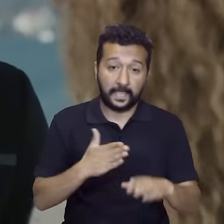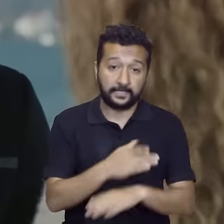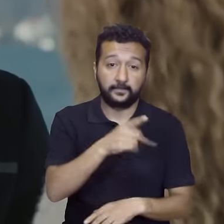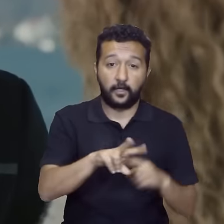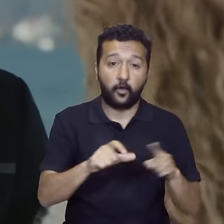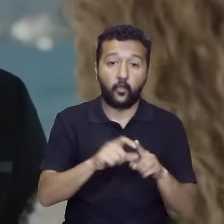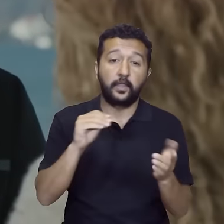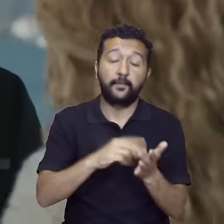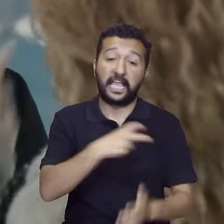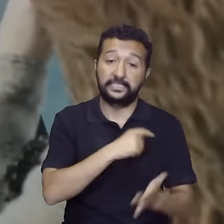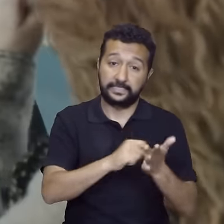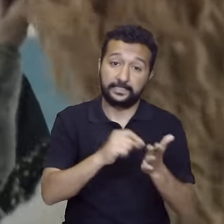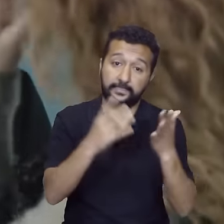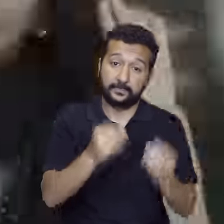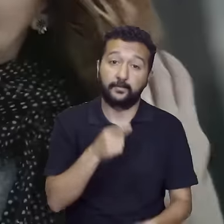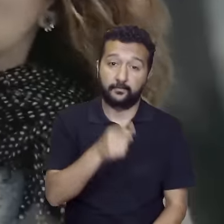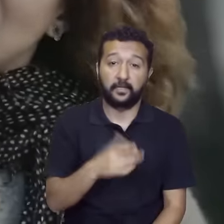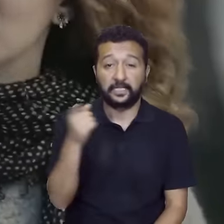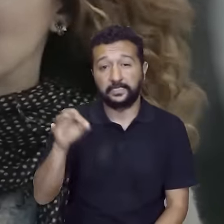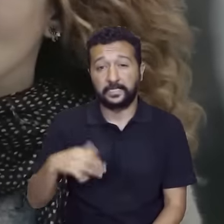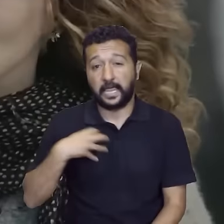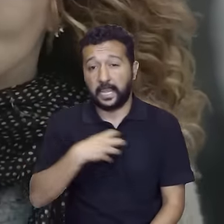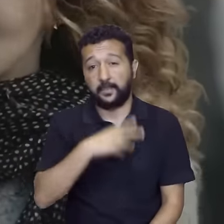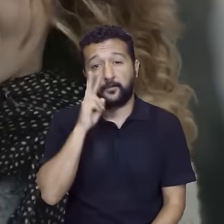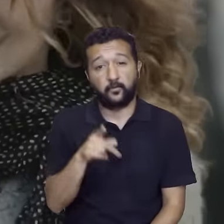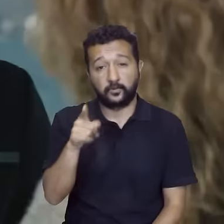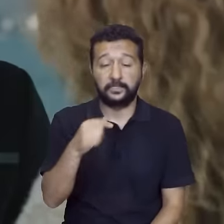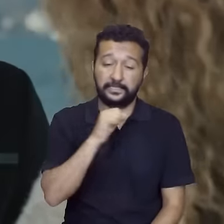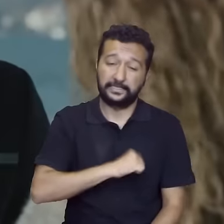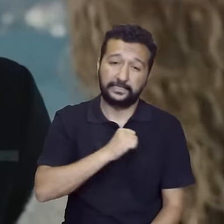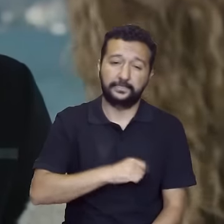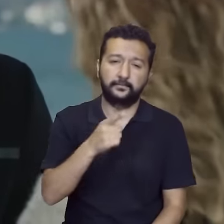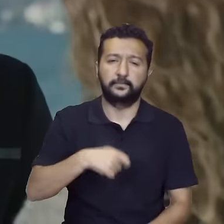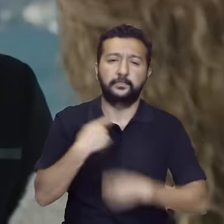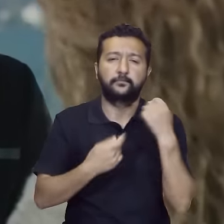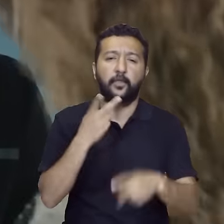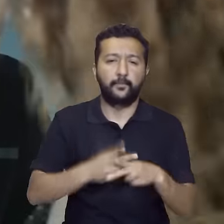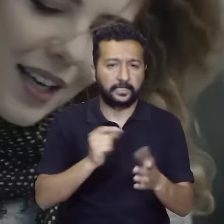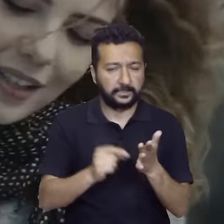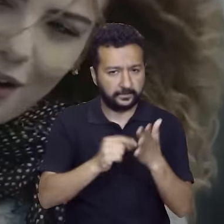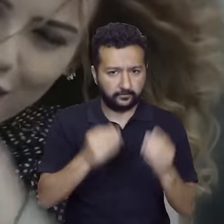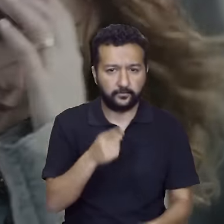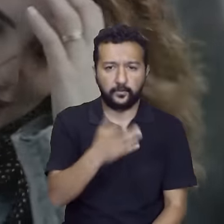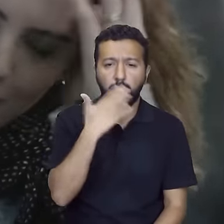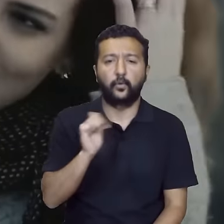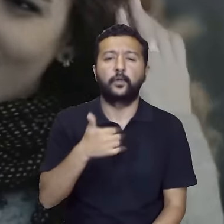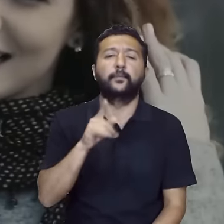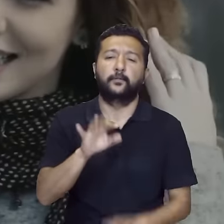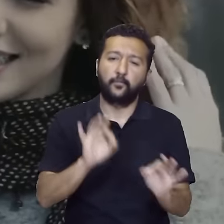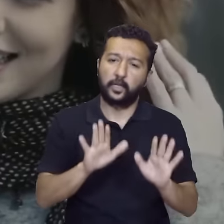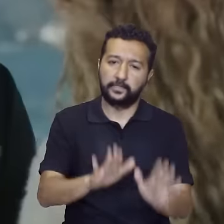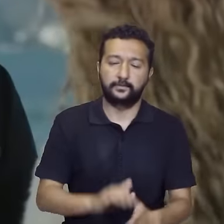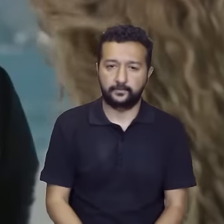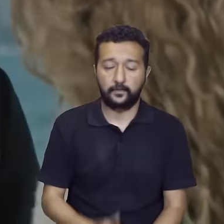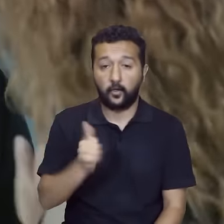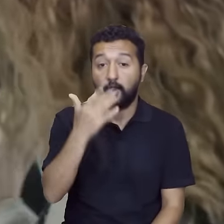Aslında kodlamadan direkt aşkım diye kaydedecektim ama şimdi annem falan görür kızar. Saçmalama, hemen yazayım istiyorsan. Yok, önemli değil, böyle